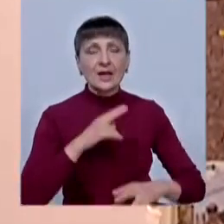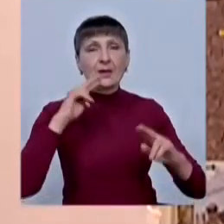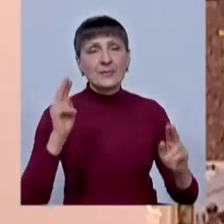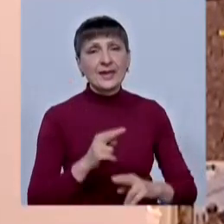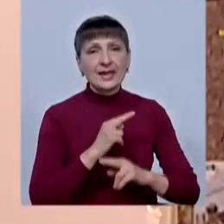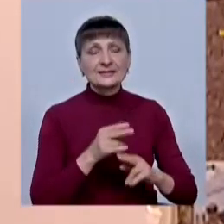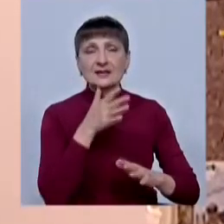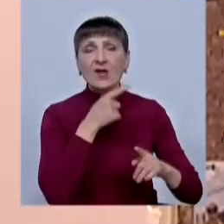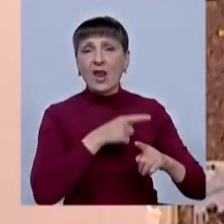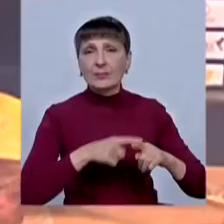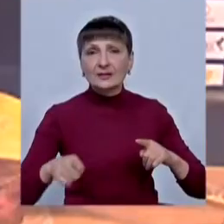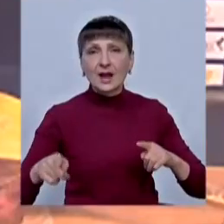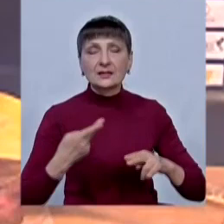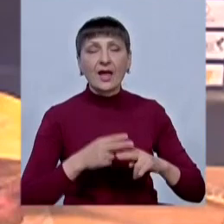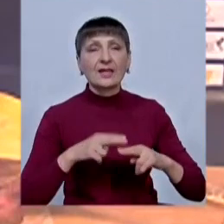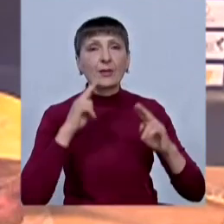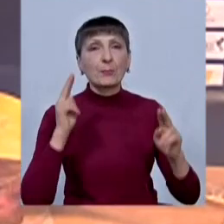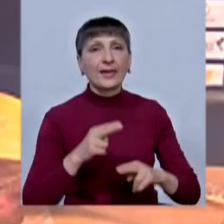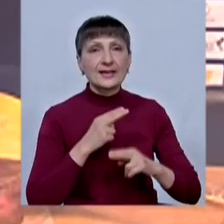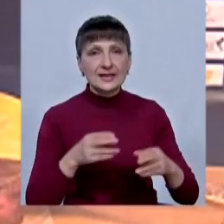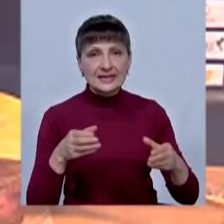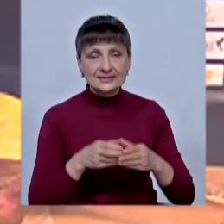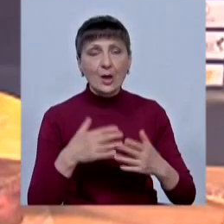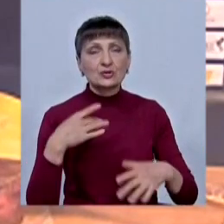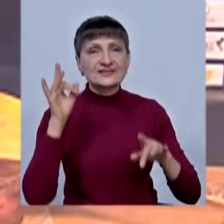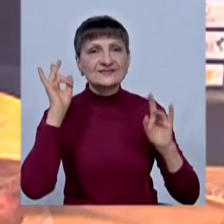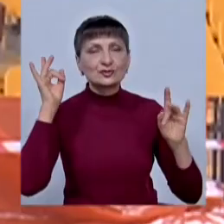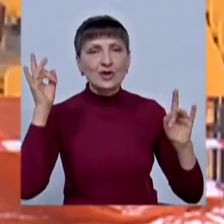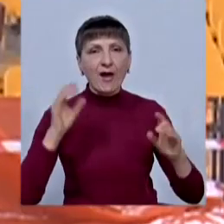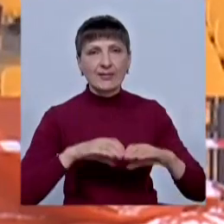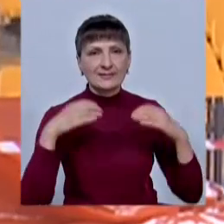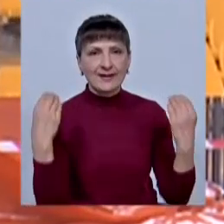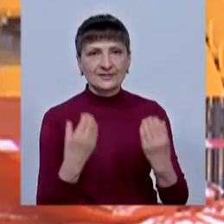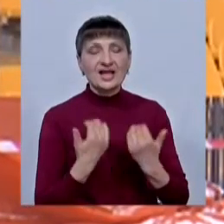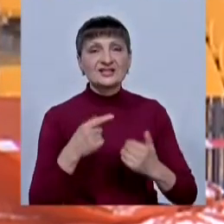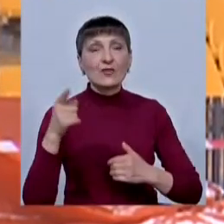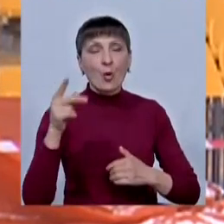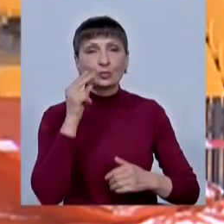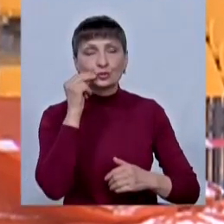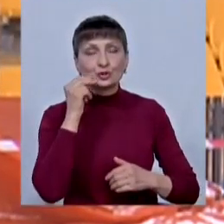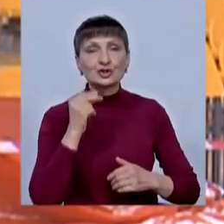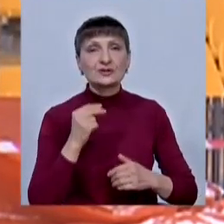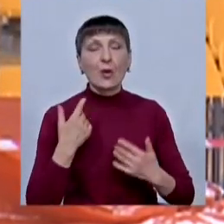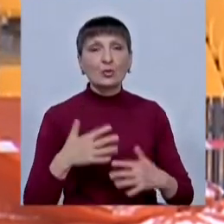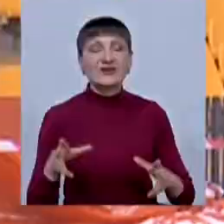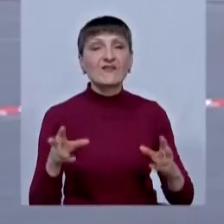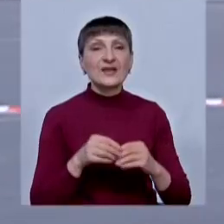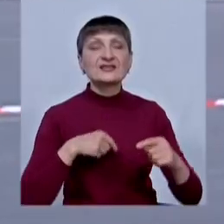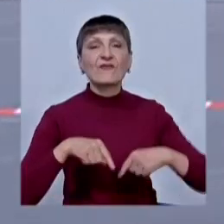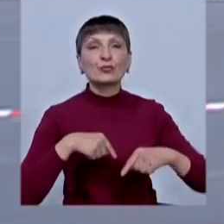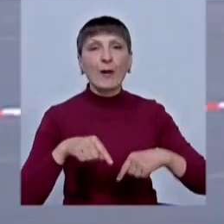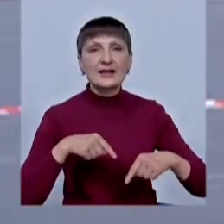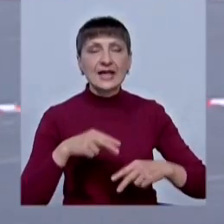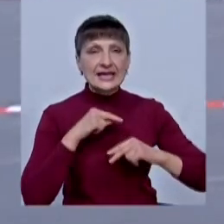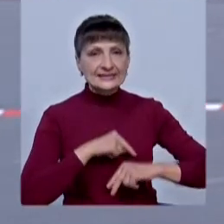несколько лет подряд это жизнеутверждающая композиция звучало над ареной сегодня беркут мажитович бекмамбетов вместе с футболистами